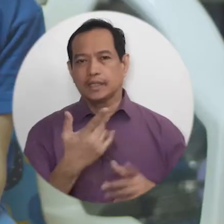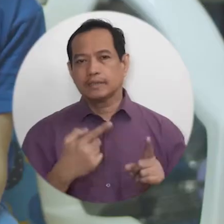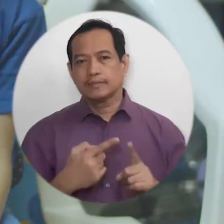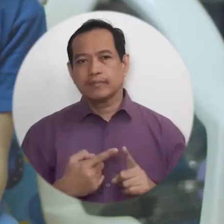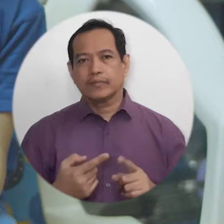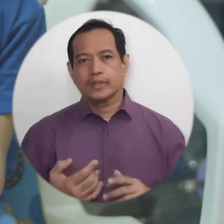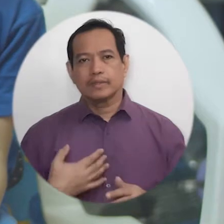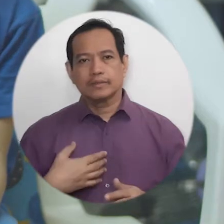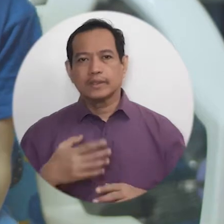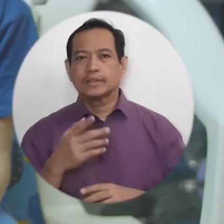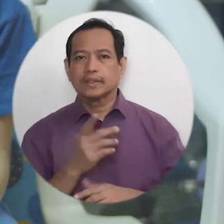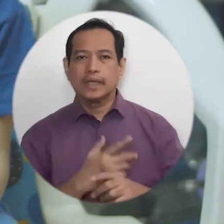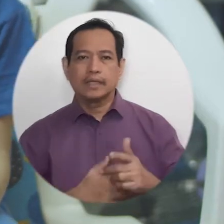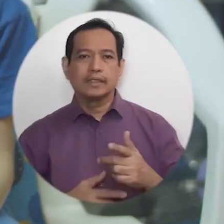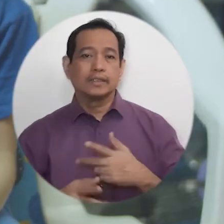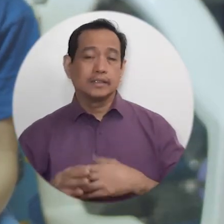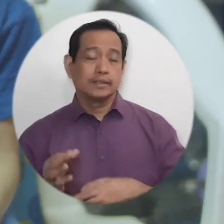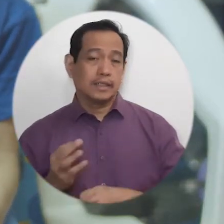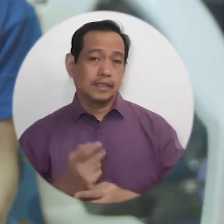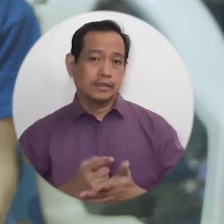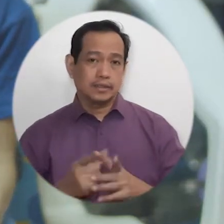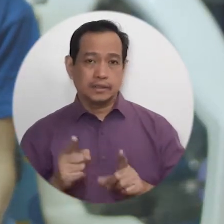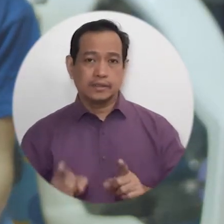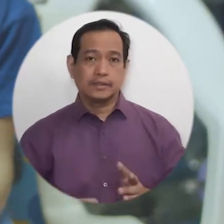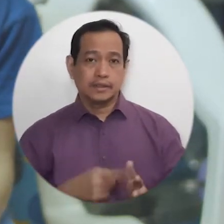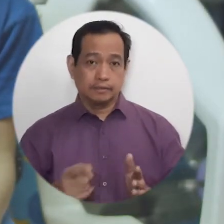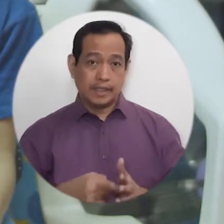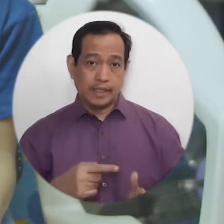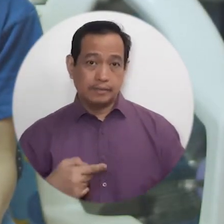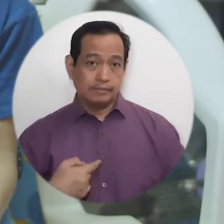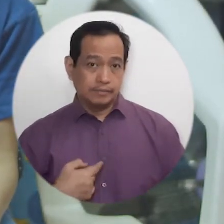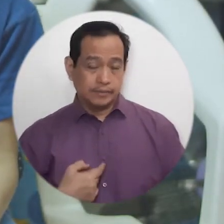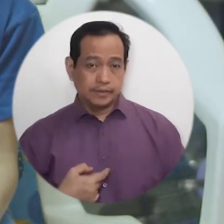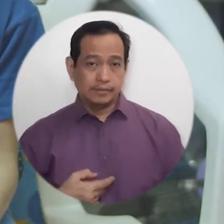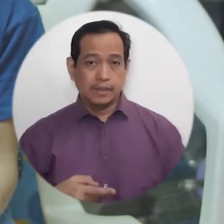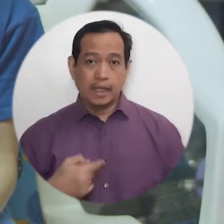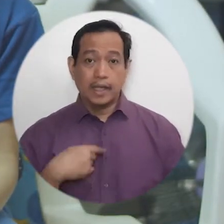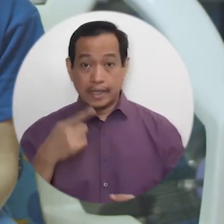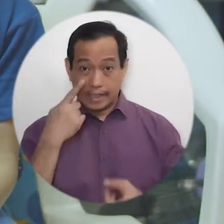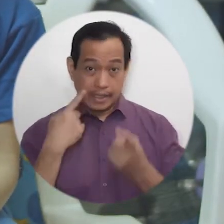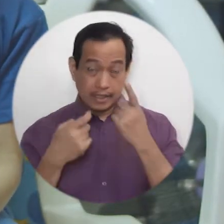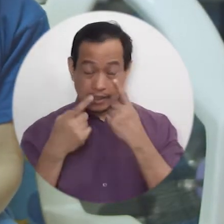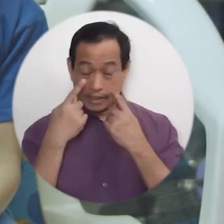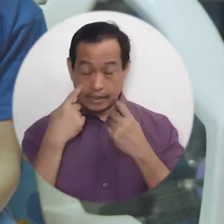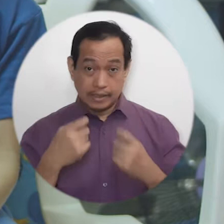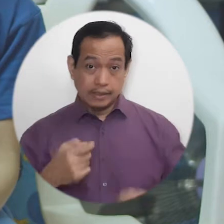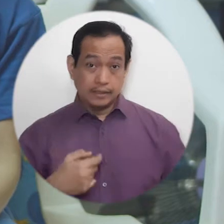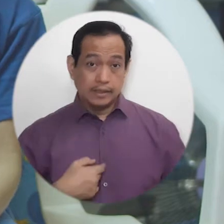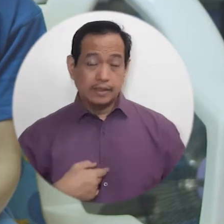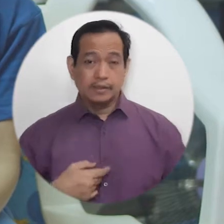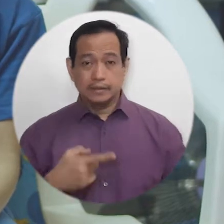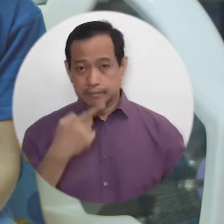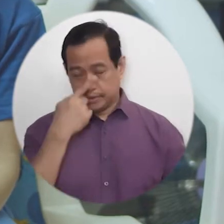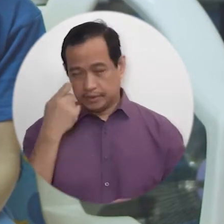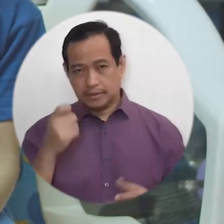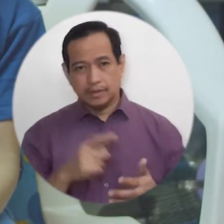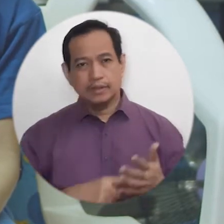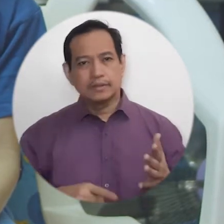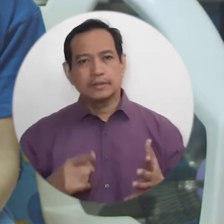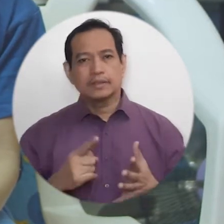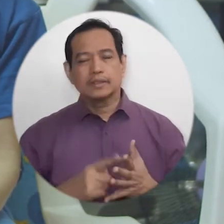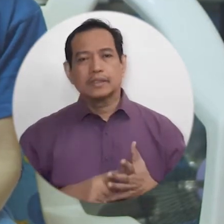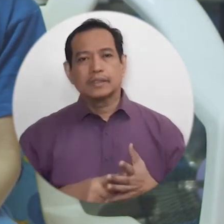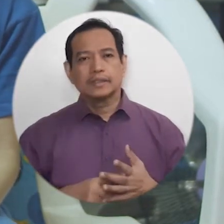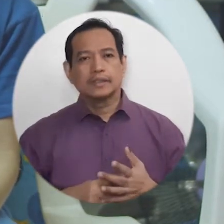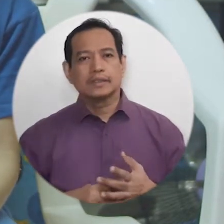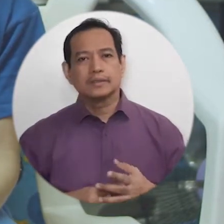po sa paa. Kaya po, minsan po, umiiyak na pa, pumapalag na po ako, tsaka umiiyak